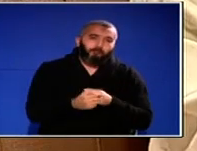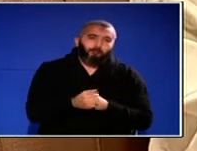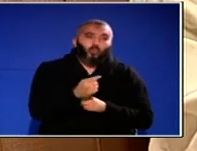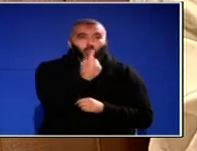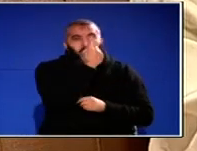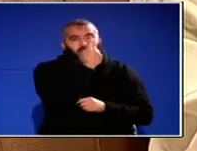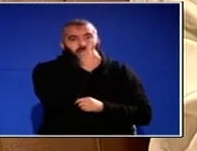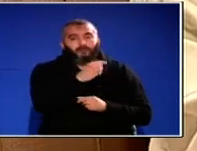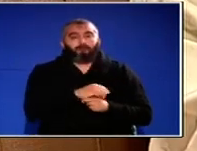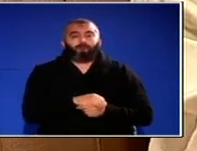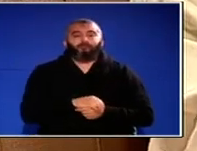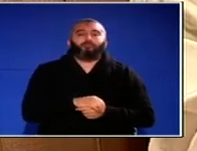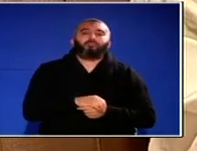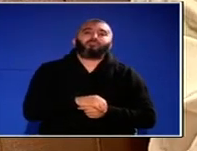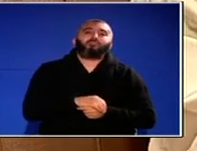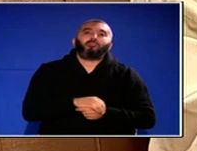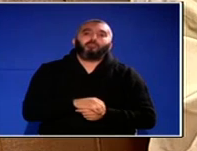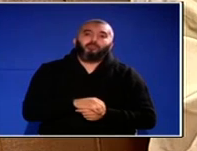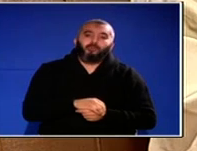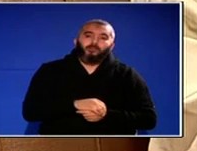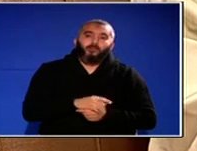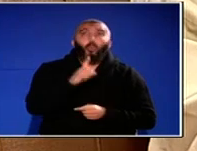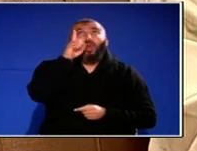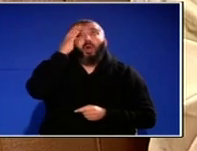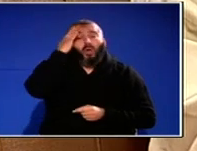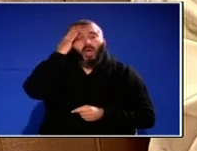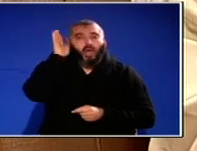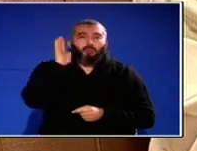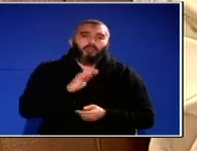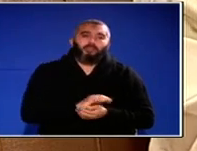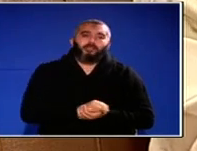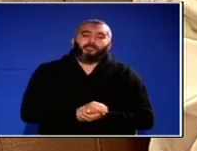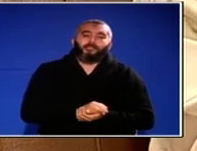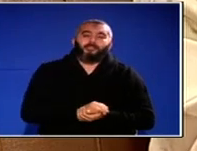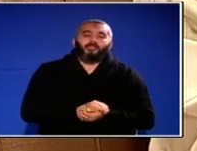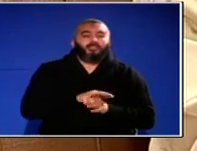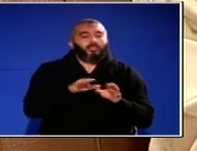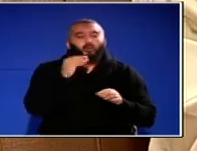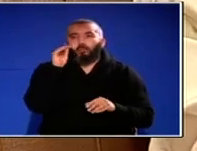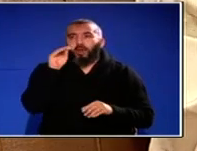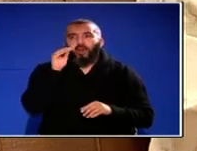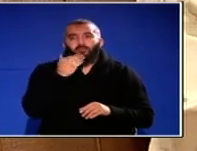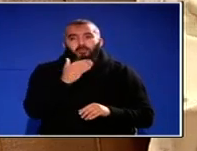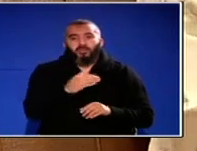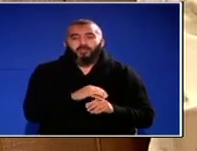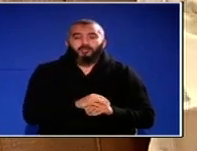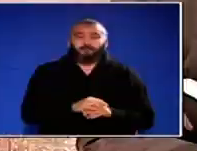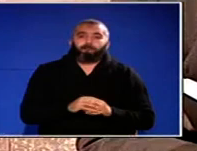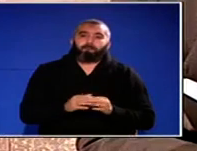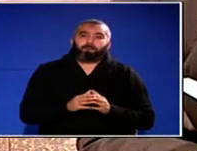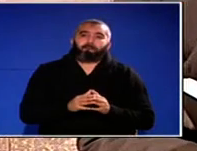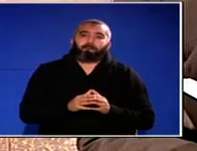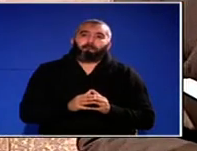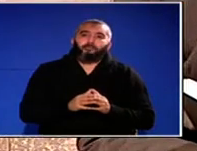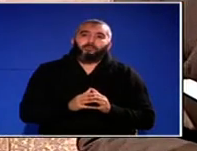الذين يستحقون هذا المال، والله أعلم. الله يبارك فيك شيخنا وربي يحفظك إن شاء الله. هذا بالنسبة لكفارة